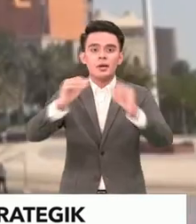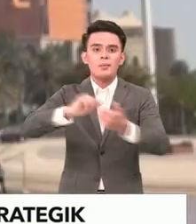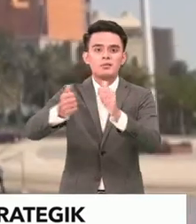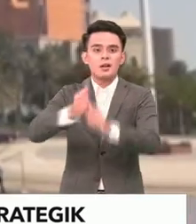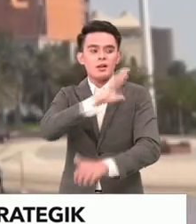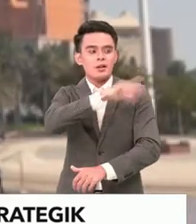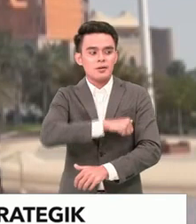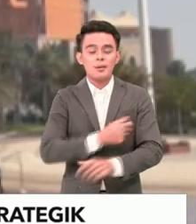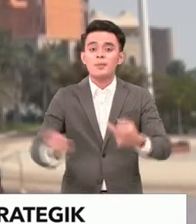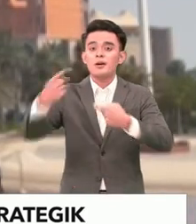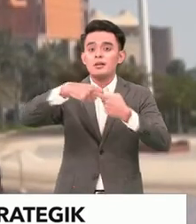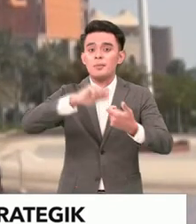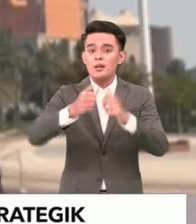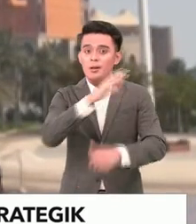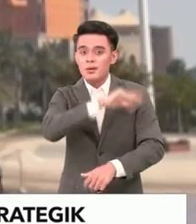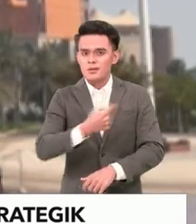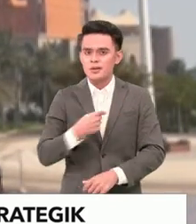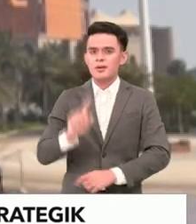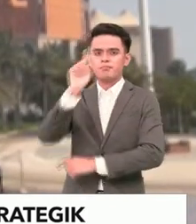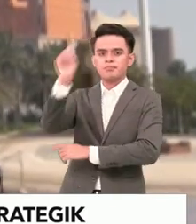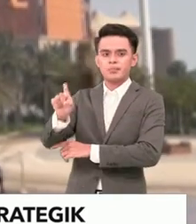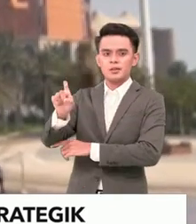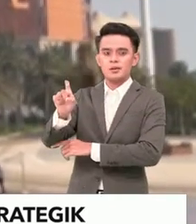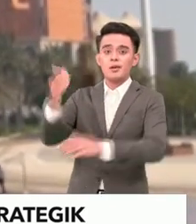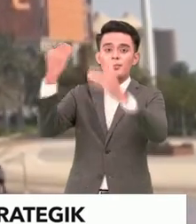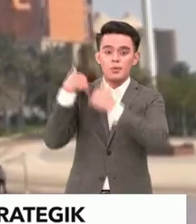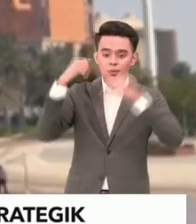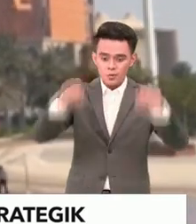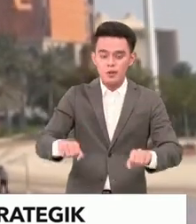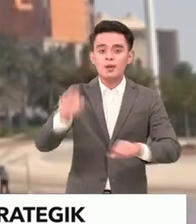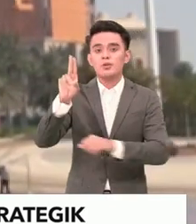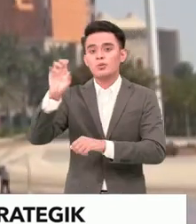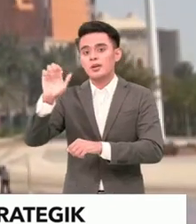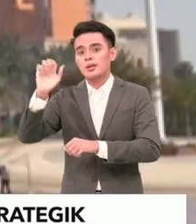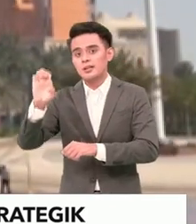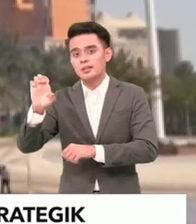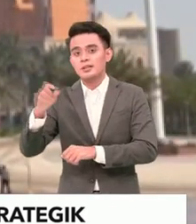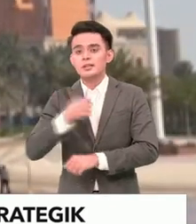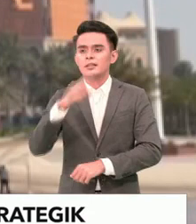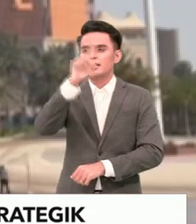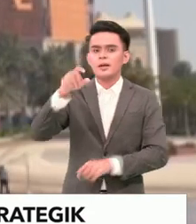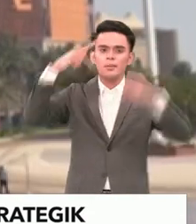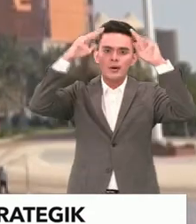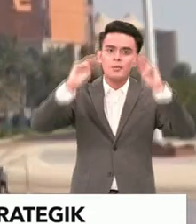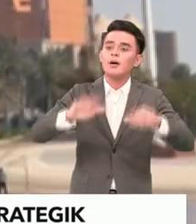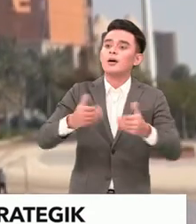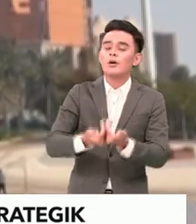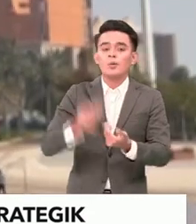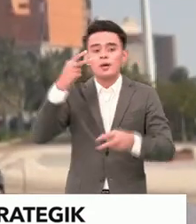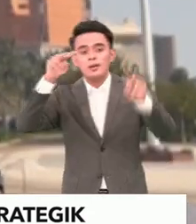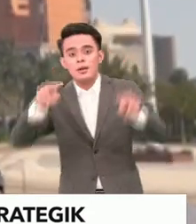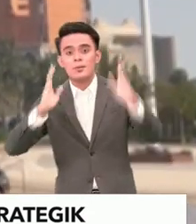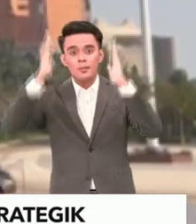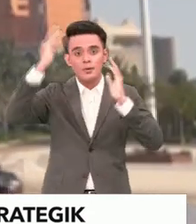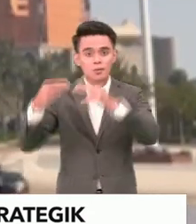berhubung isu Palestine saya mempersoalkan peranan yang boleh dimainkan UI saya tanya kepada peran Menteri Bagaimana pula pandangan Malaysia